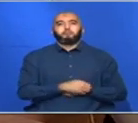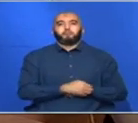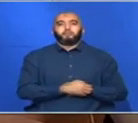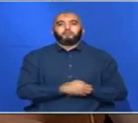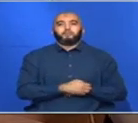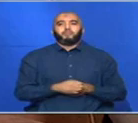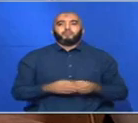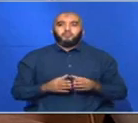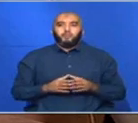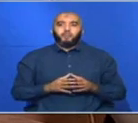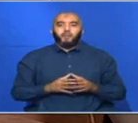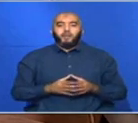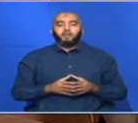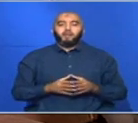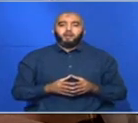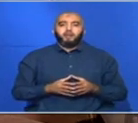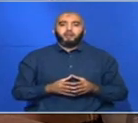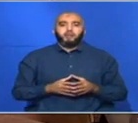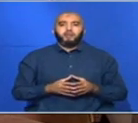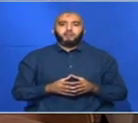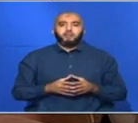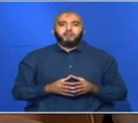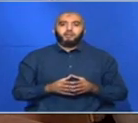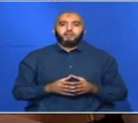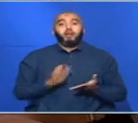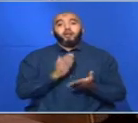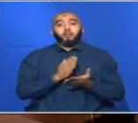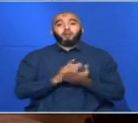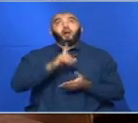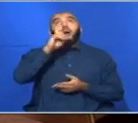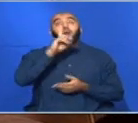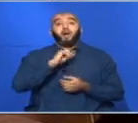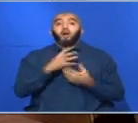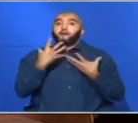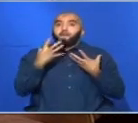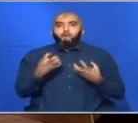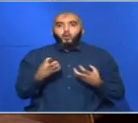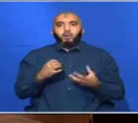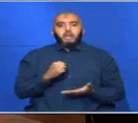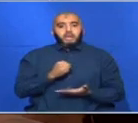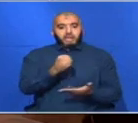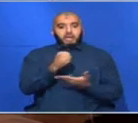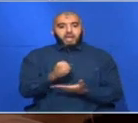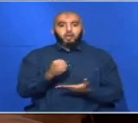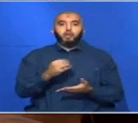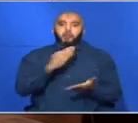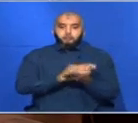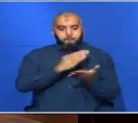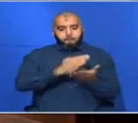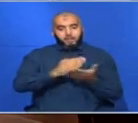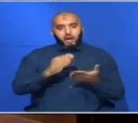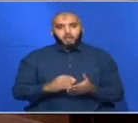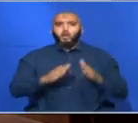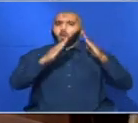وفي سرور وفي مودتهم لان المولى عز وجل هو الذي اراد ان تقسم الع هات وان